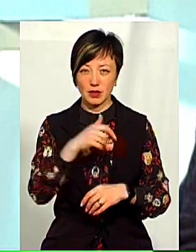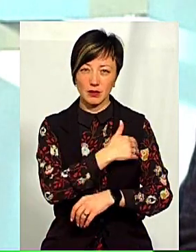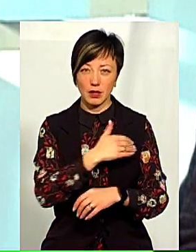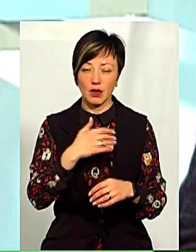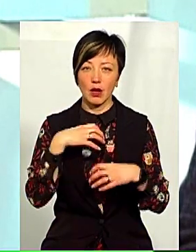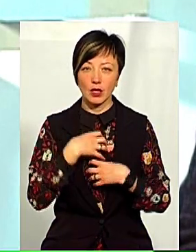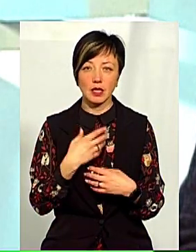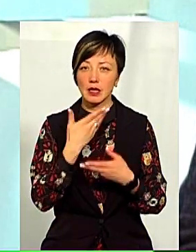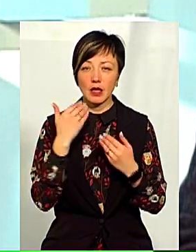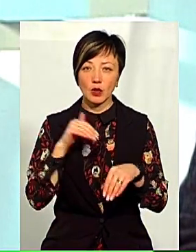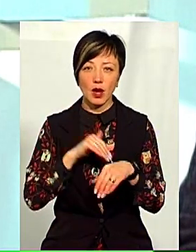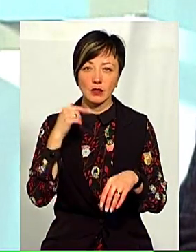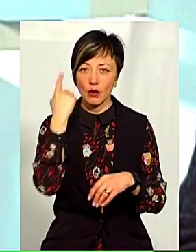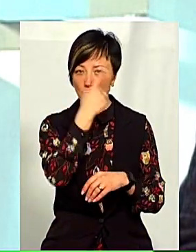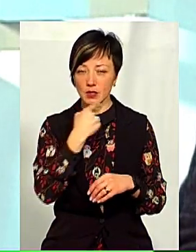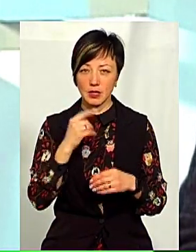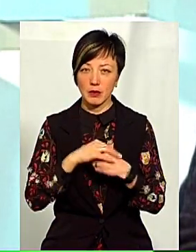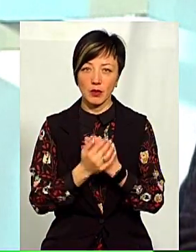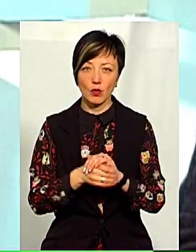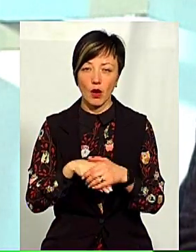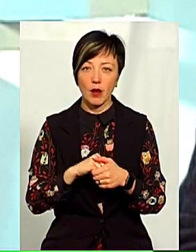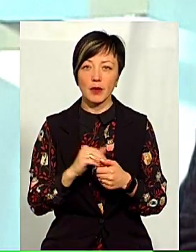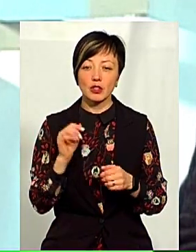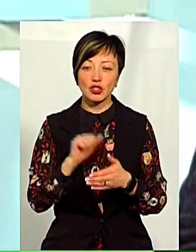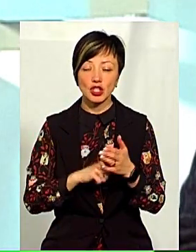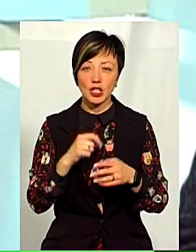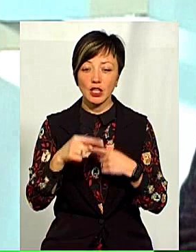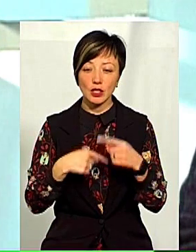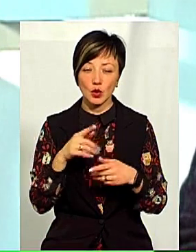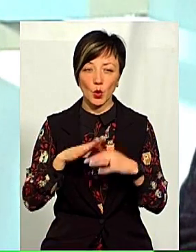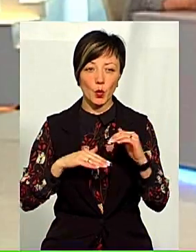Не торкатися обличчя немитими руками, бо саме через руки